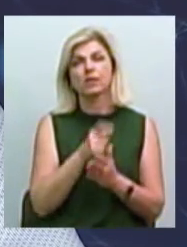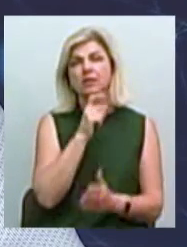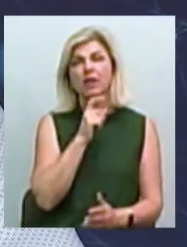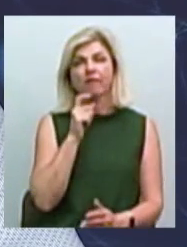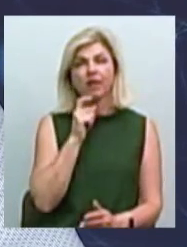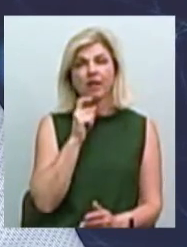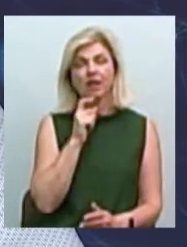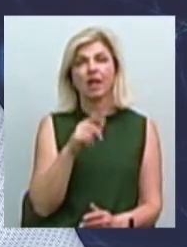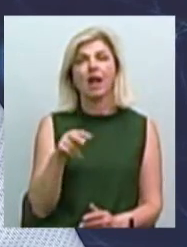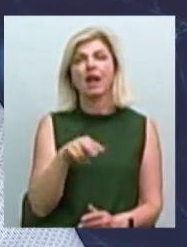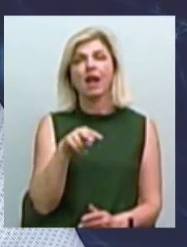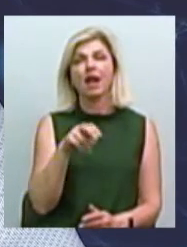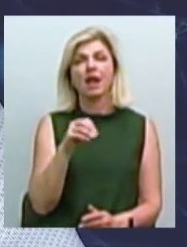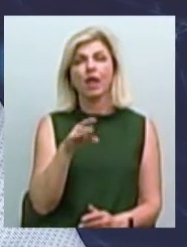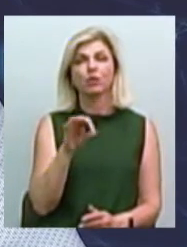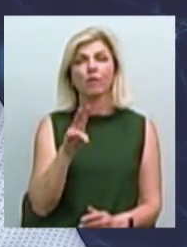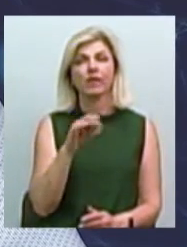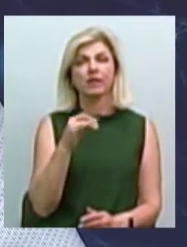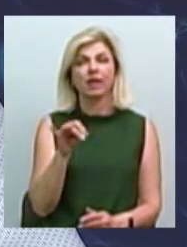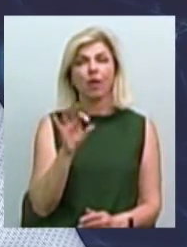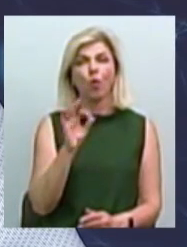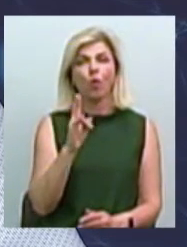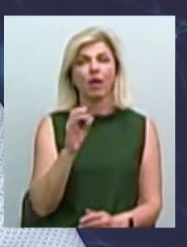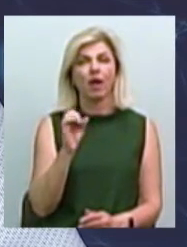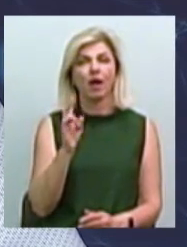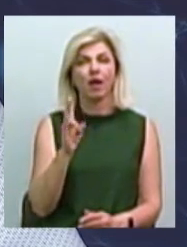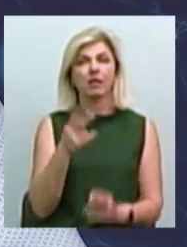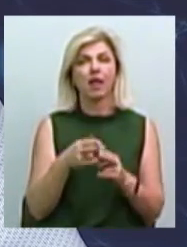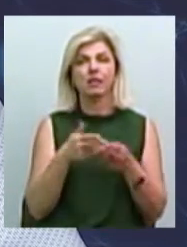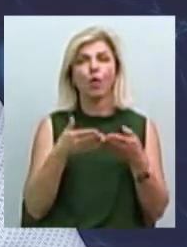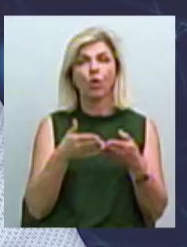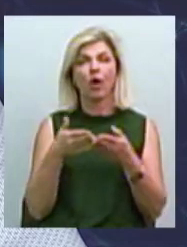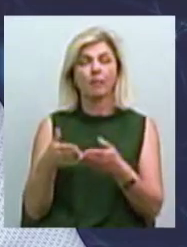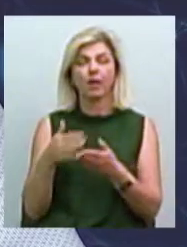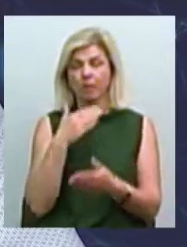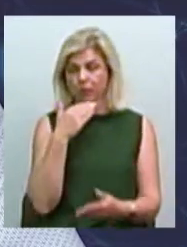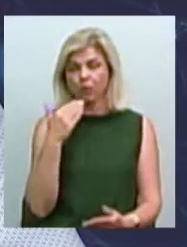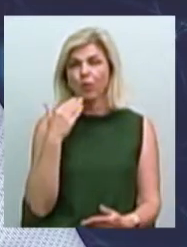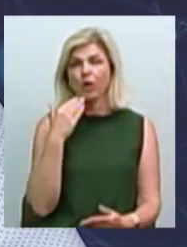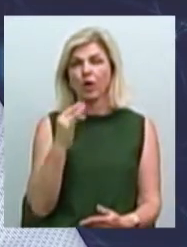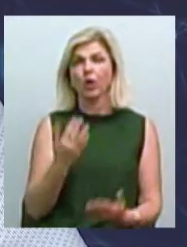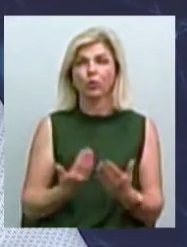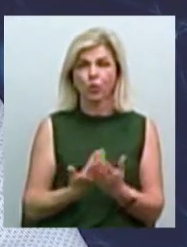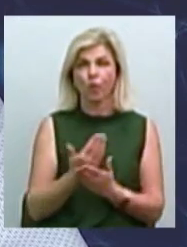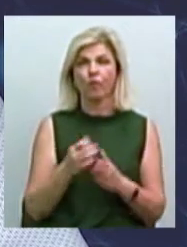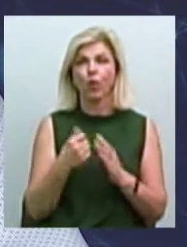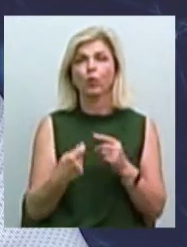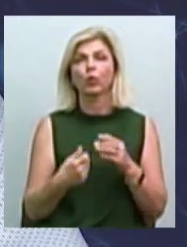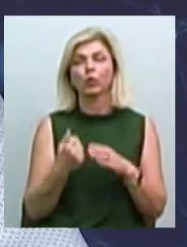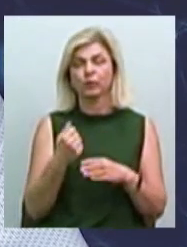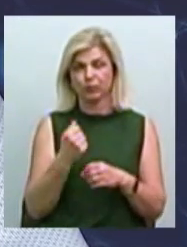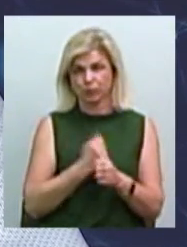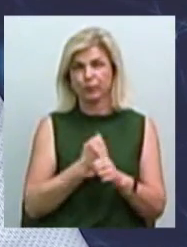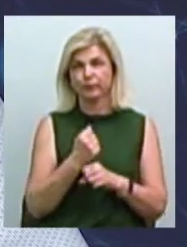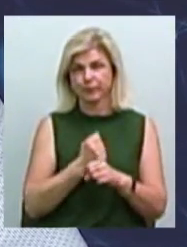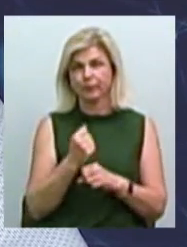Северным Ледовитым океаном. Этих кораблей много, и новые турбины туда нужны, и